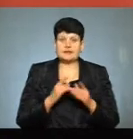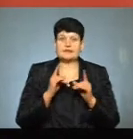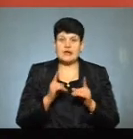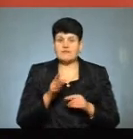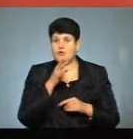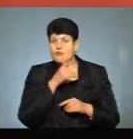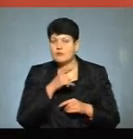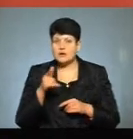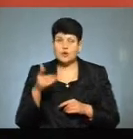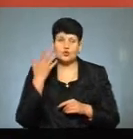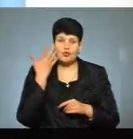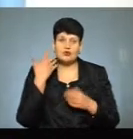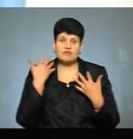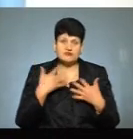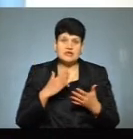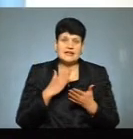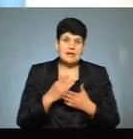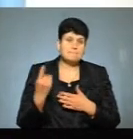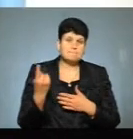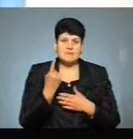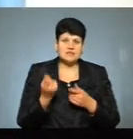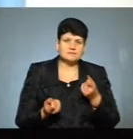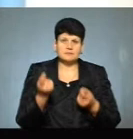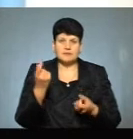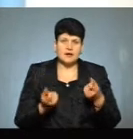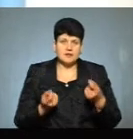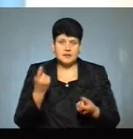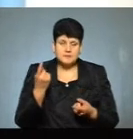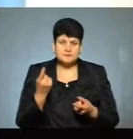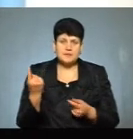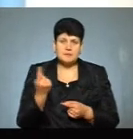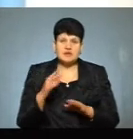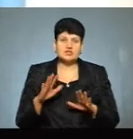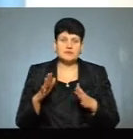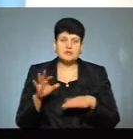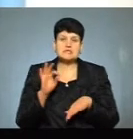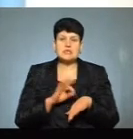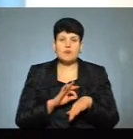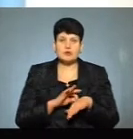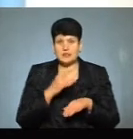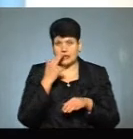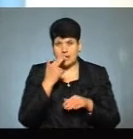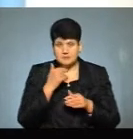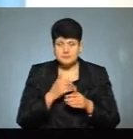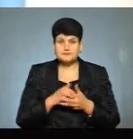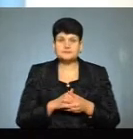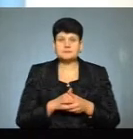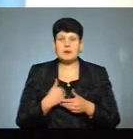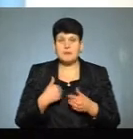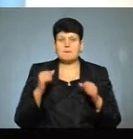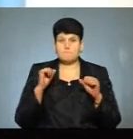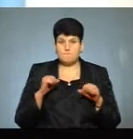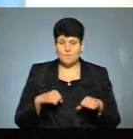період, коли вже є перші спалахи, є зафіксовані перші випадки захворювання на грип, ми